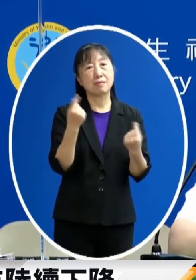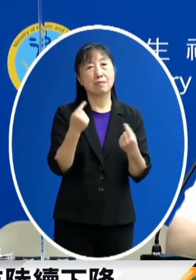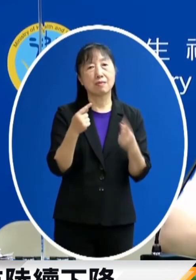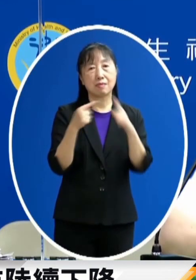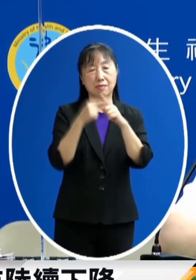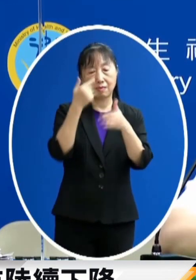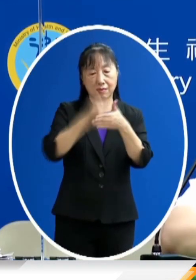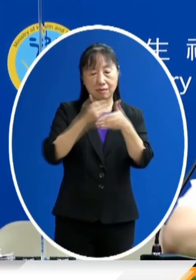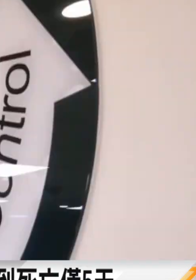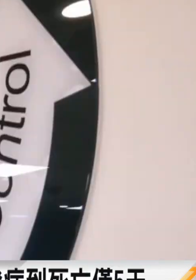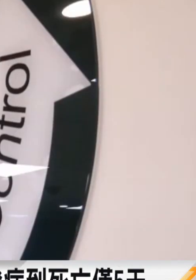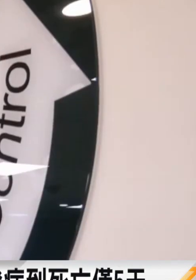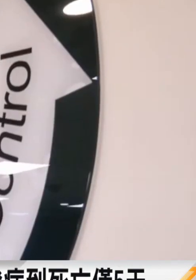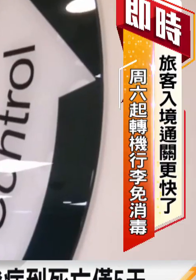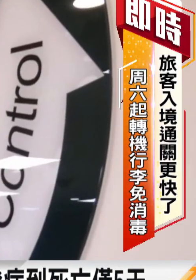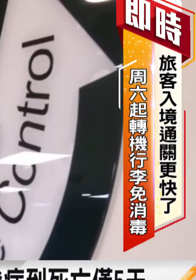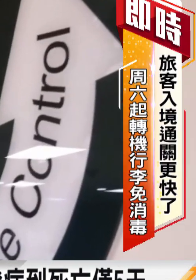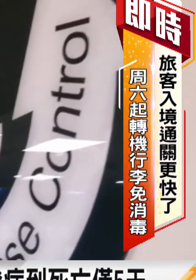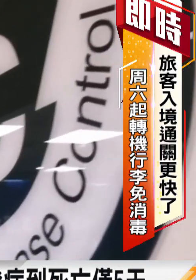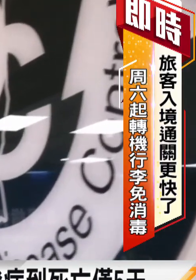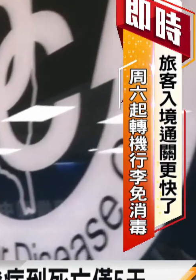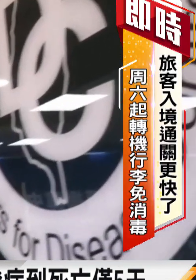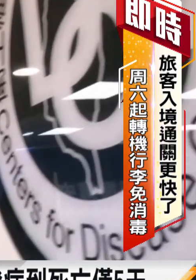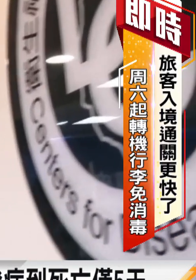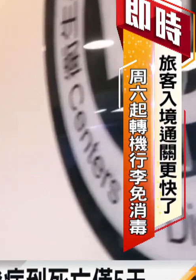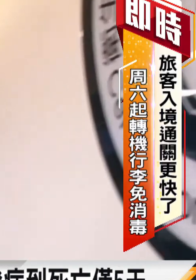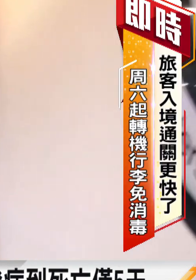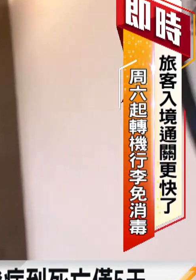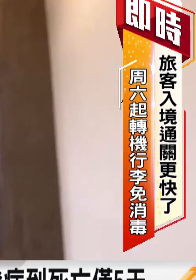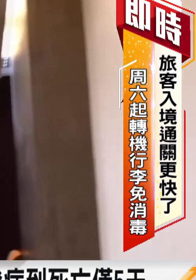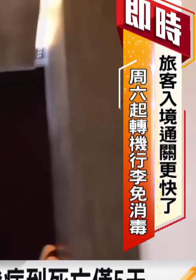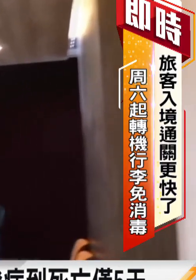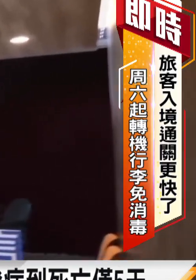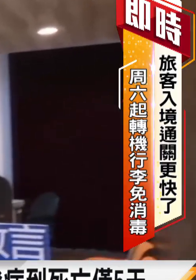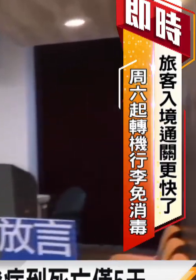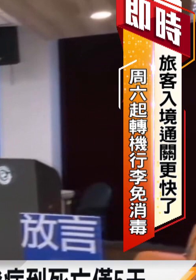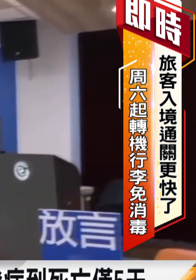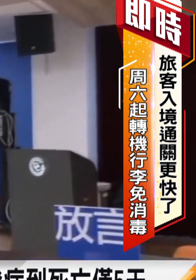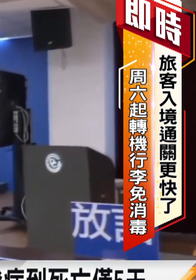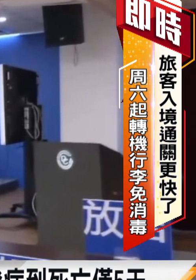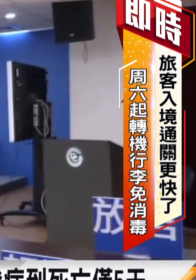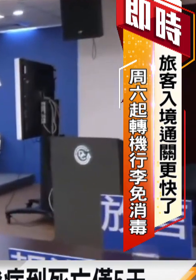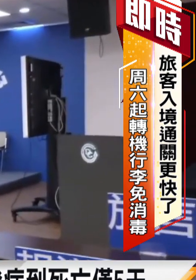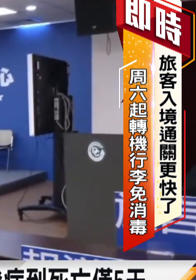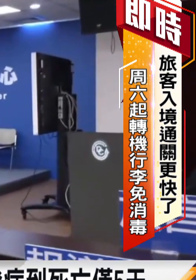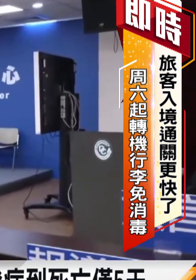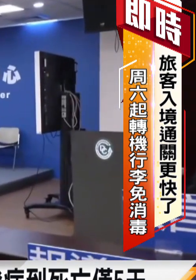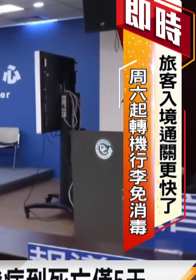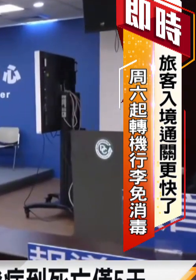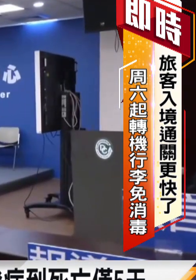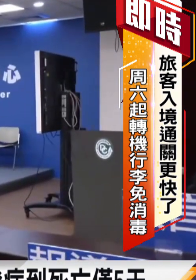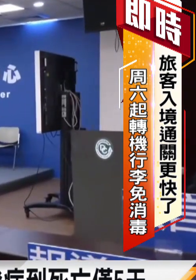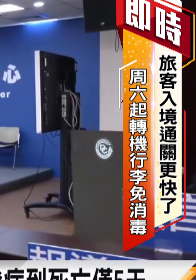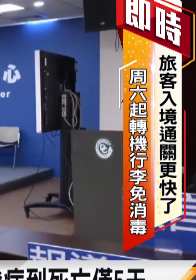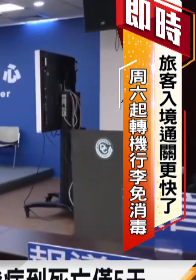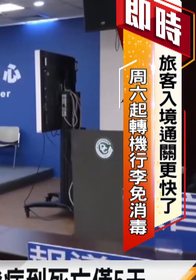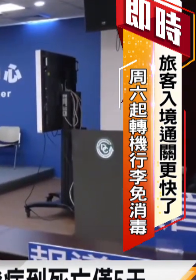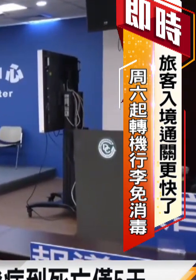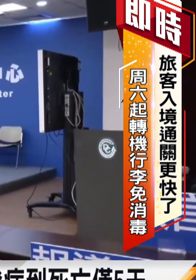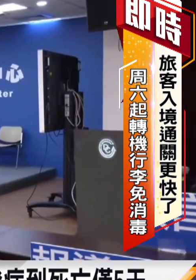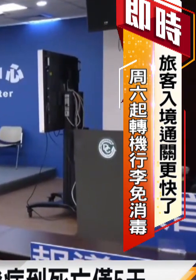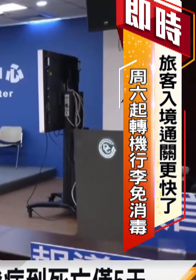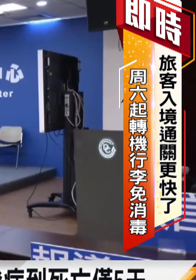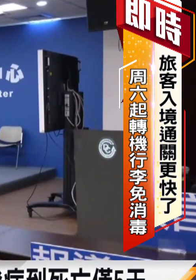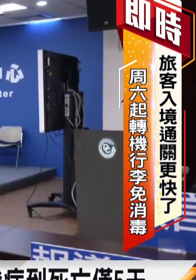降的。 不过新增一名30岁男性，本身有创伤性脑出血，长期卧床，确诊后出现肺炎，发病到